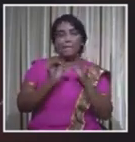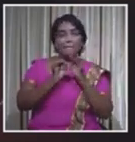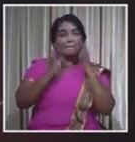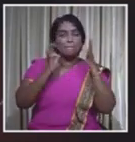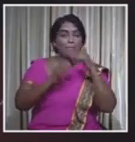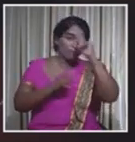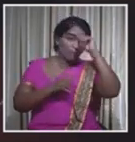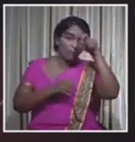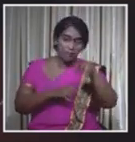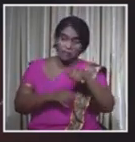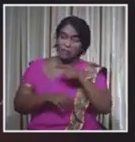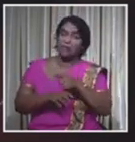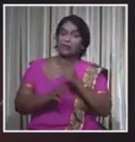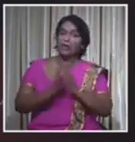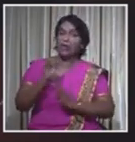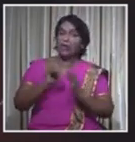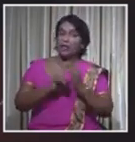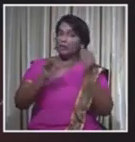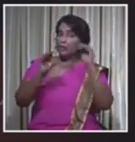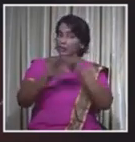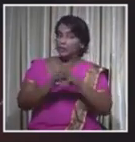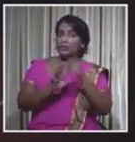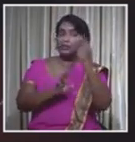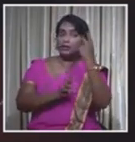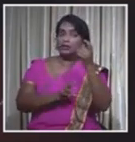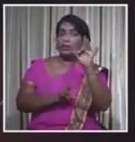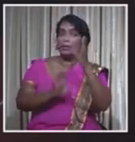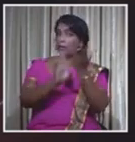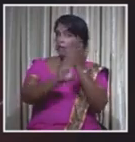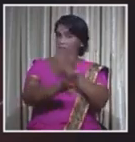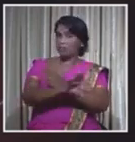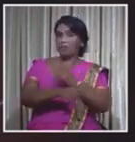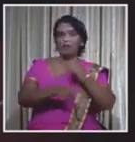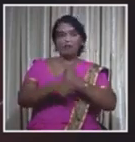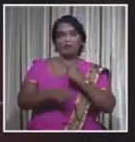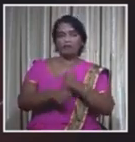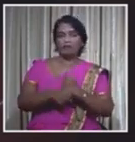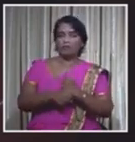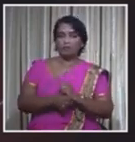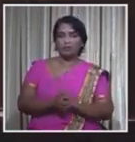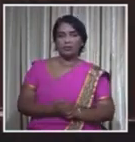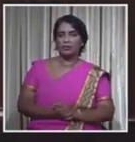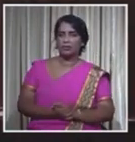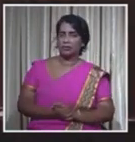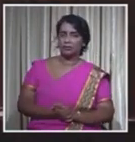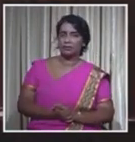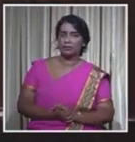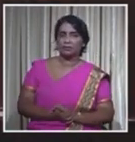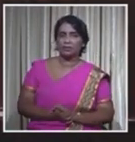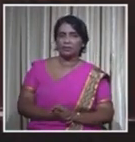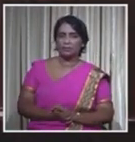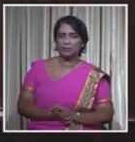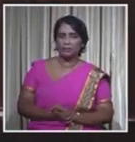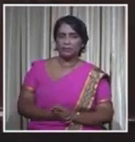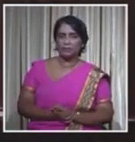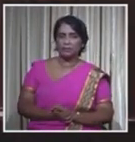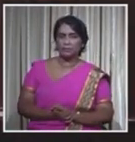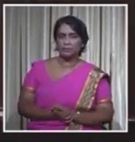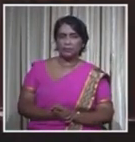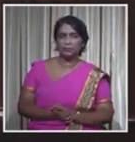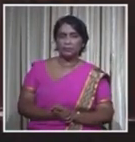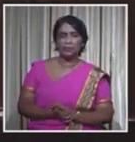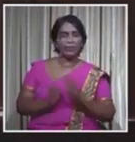රාජපක්ෂ මහත්මයා ඇමති වෙලා ඉද්දි 2015 ඉස්සලා ආණ්ඩුව කොමිසෙ. ඔව් ඔව් ඔව්.